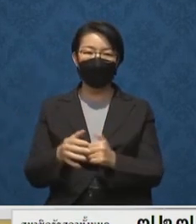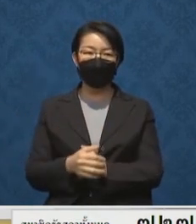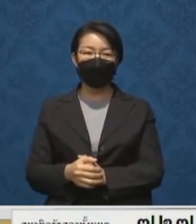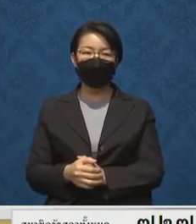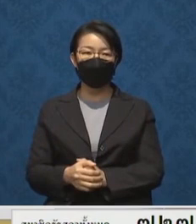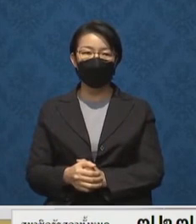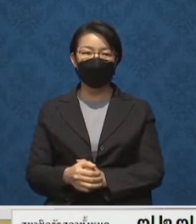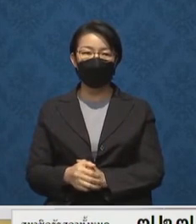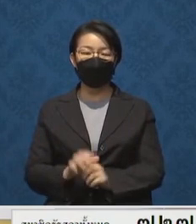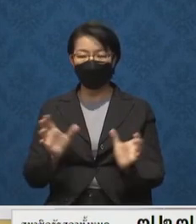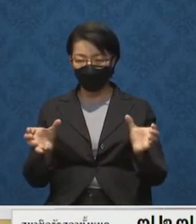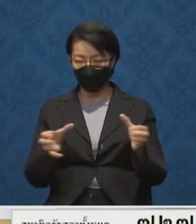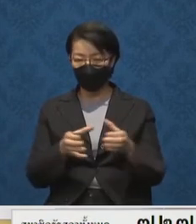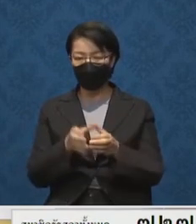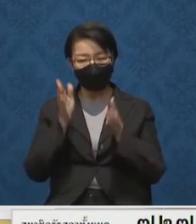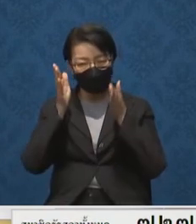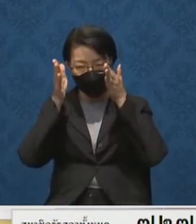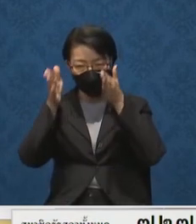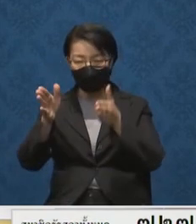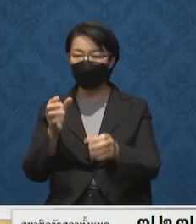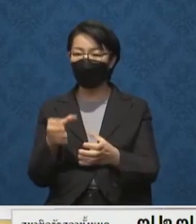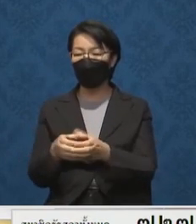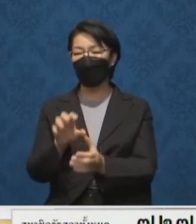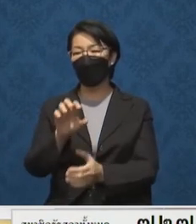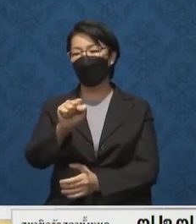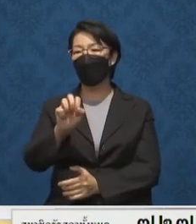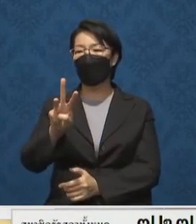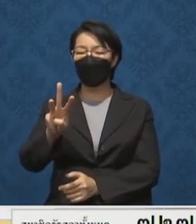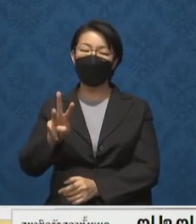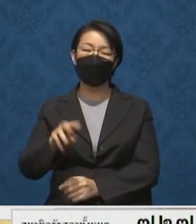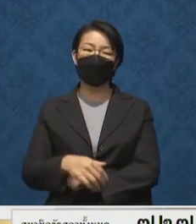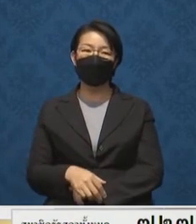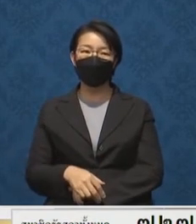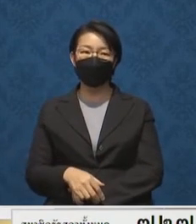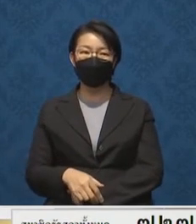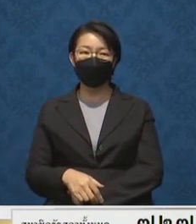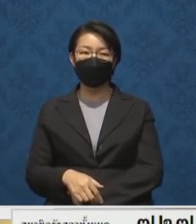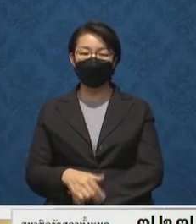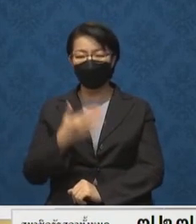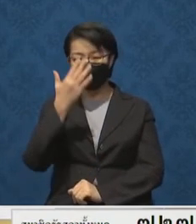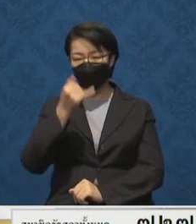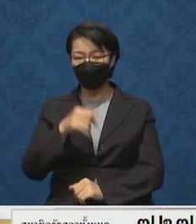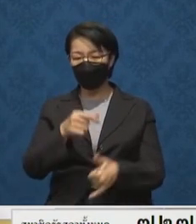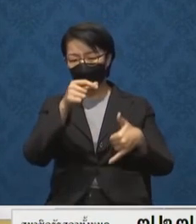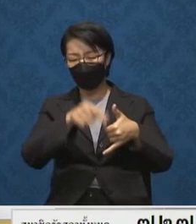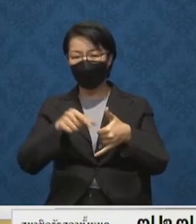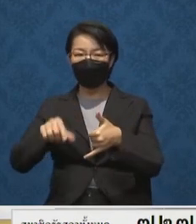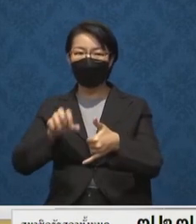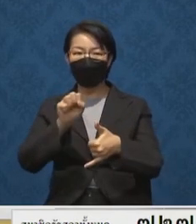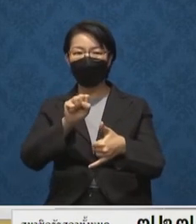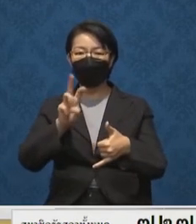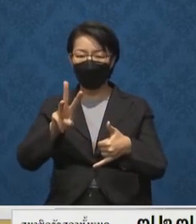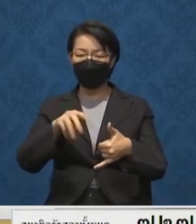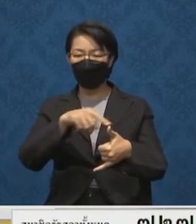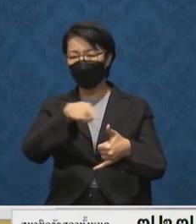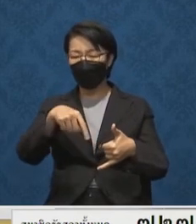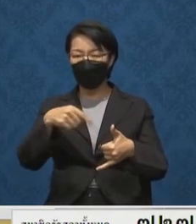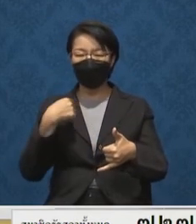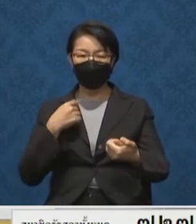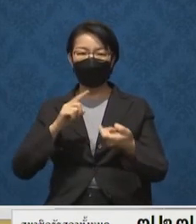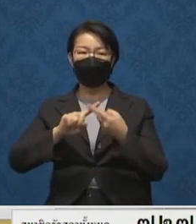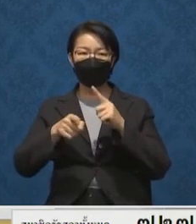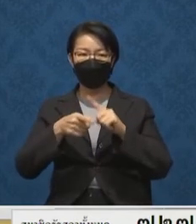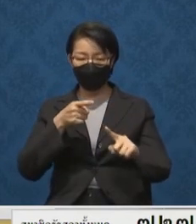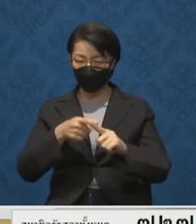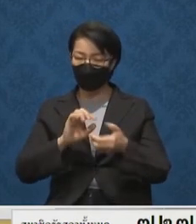านที่เป็นวุธศสมาชิกครับเพราะหลายท่านเี่ยเป็นเพื่อนที่สนิทศ